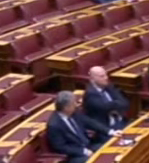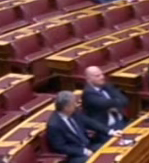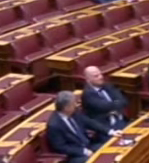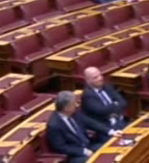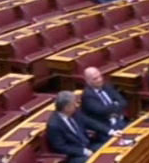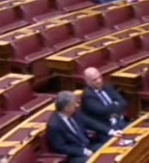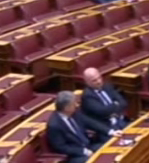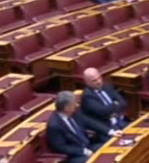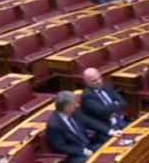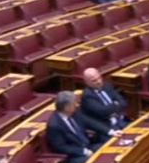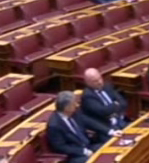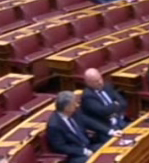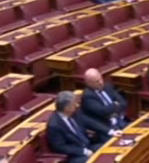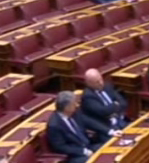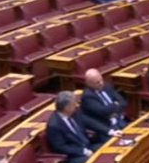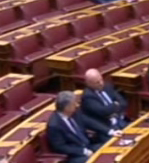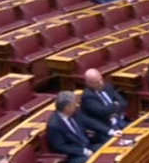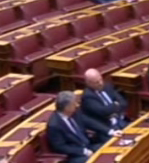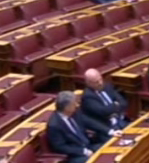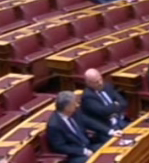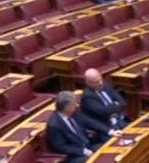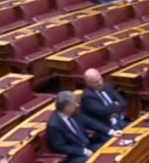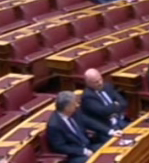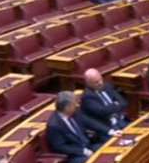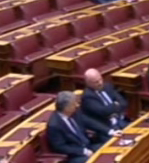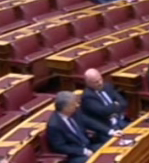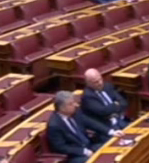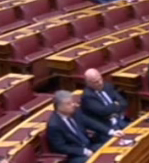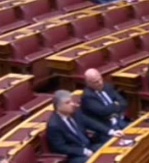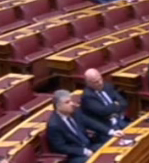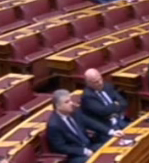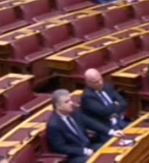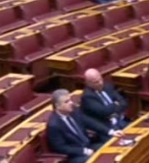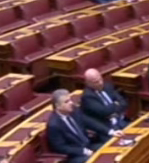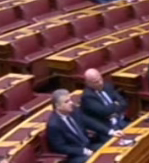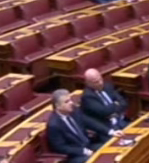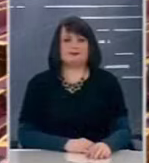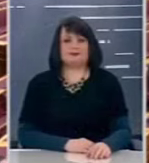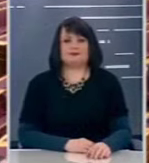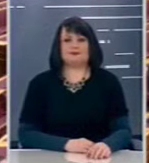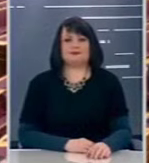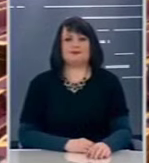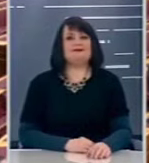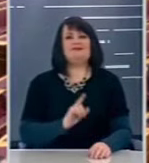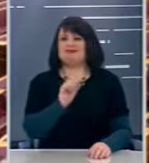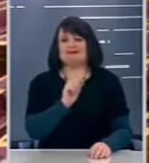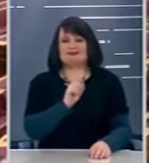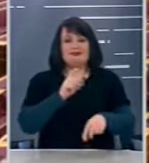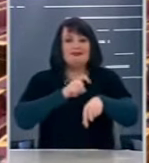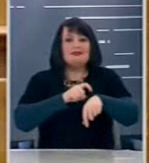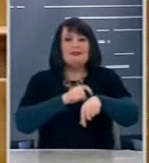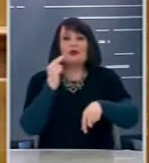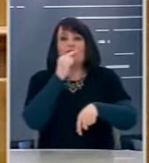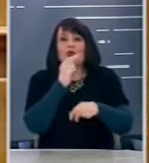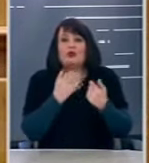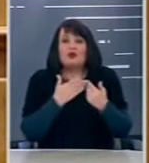Σας παρακαλώ. Σας παρακαλώ. Μην εκτίθεστε. Η ώρα του Πρωθυπουργού είναι ανοιχτή